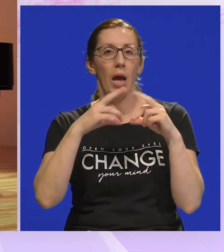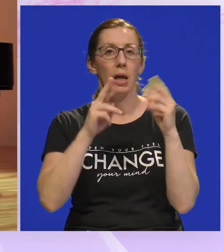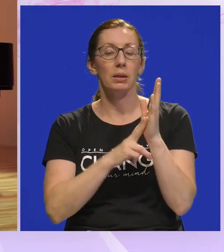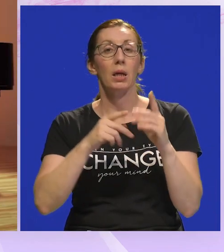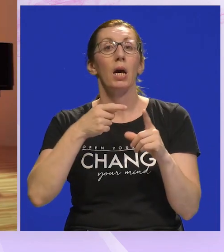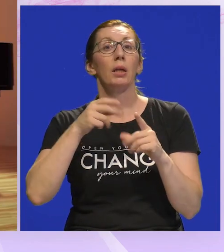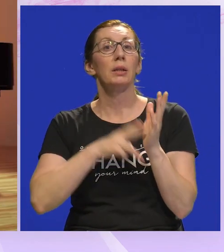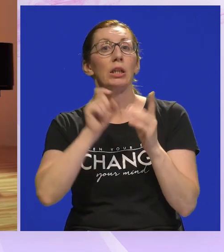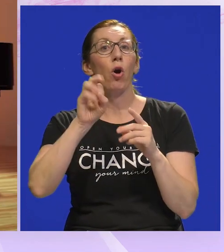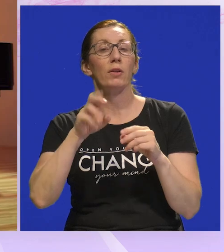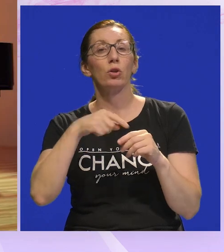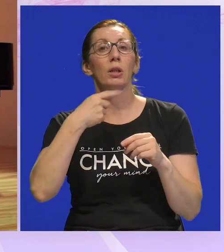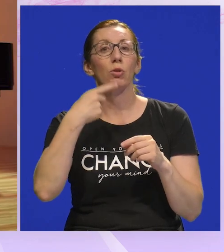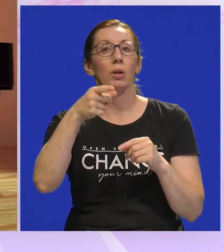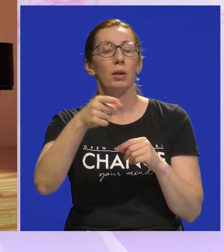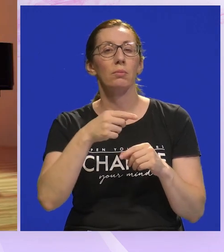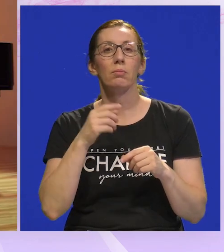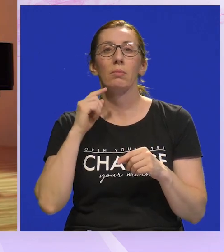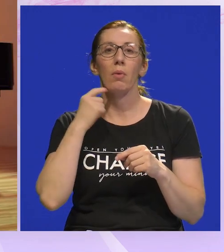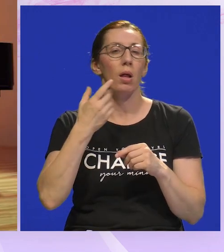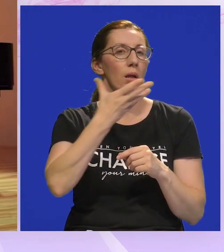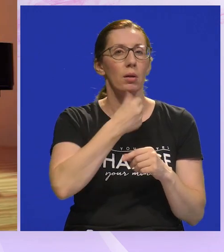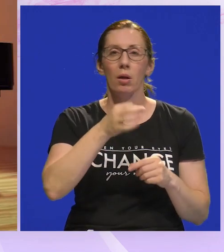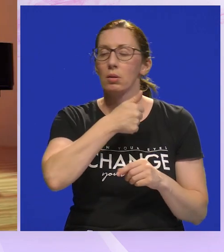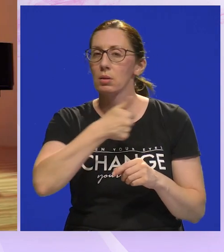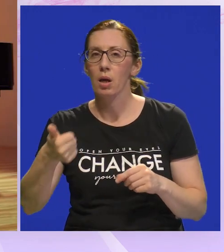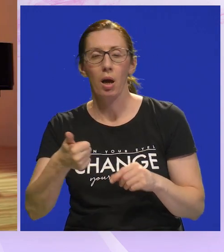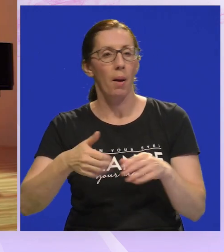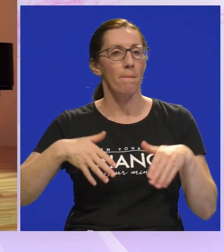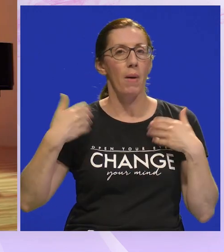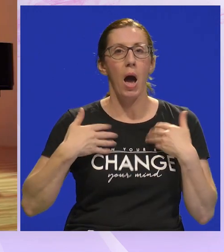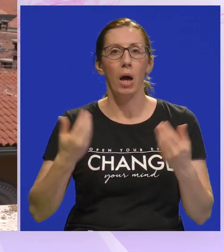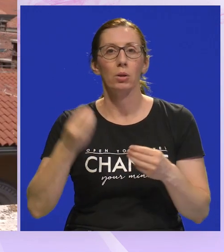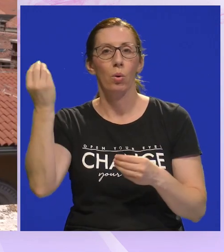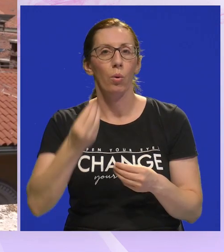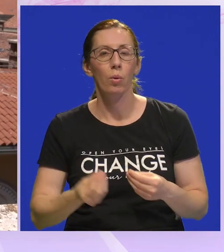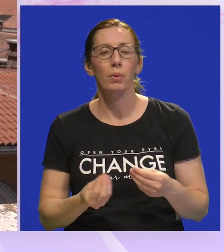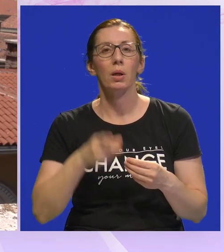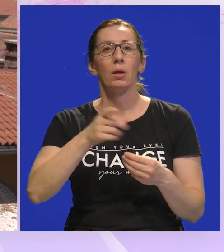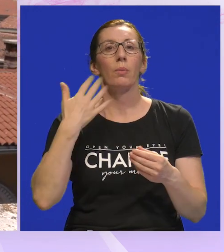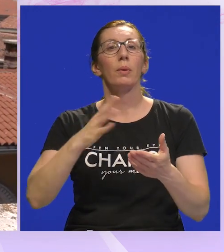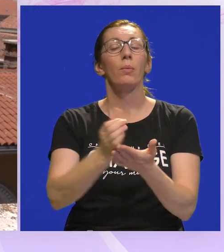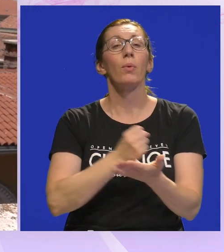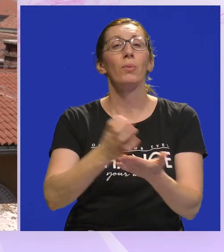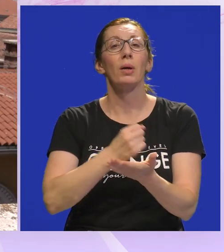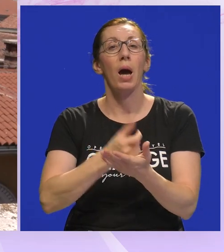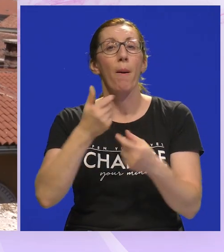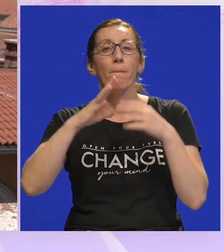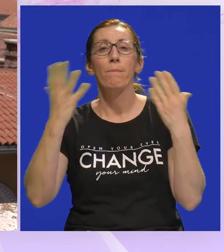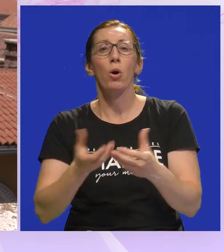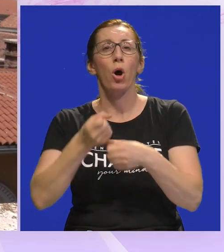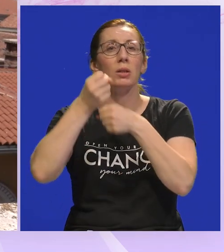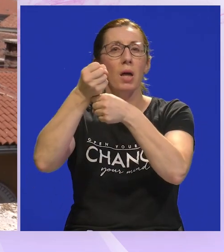Jan Niković. Riječ je o zaista sjajnom mladom umjetniku koji je